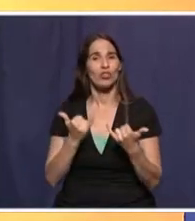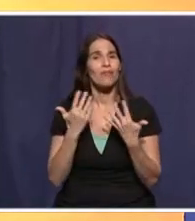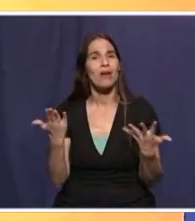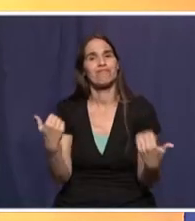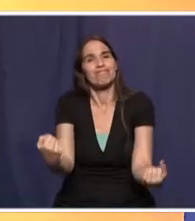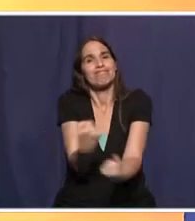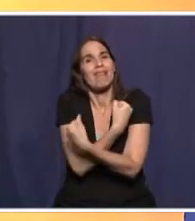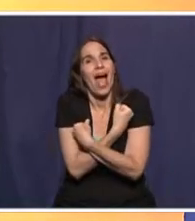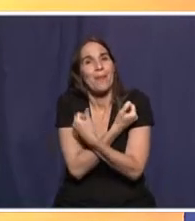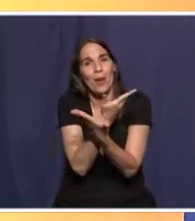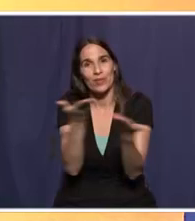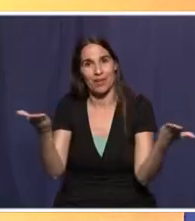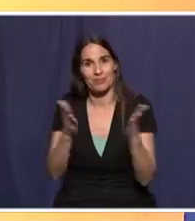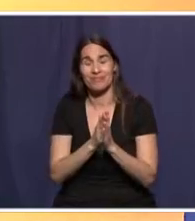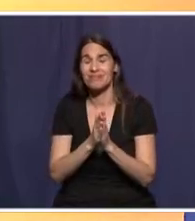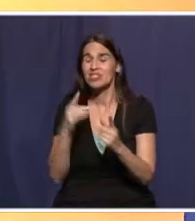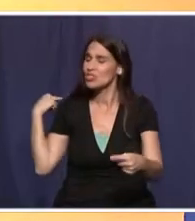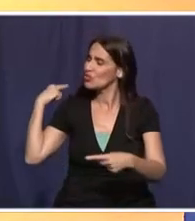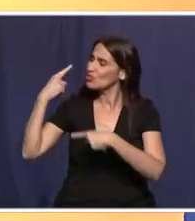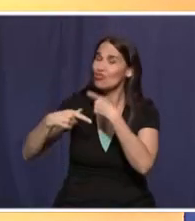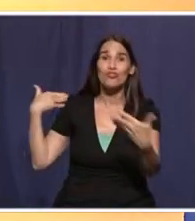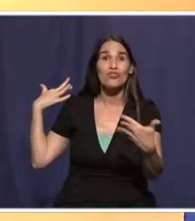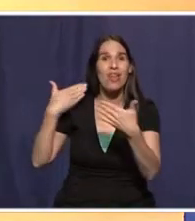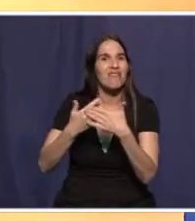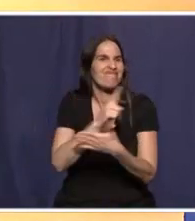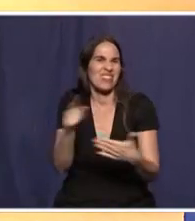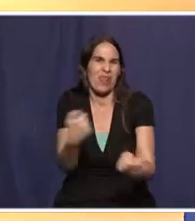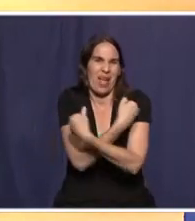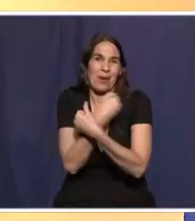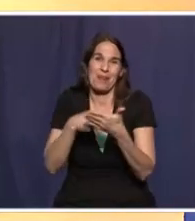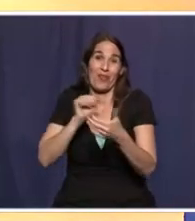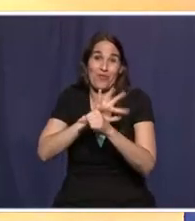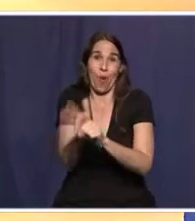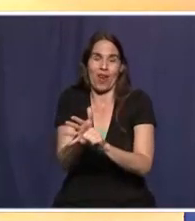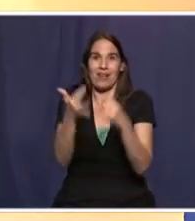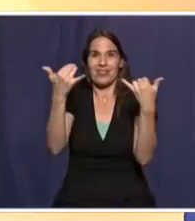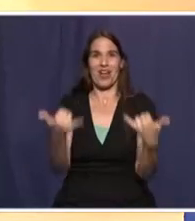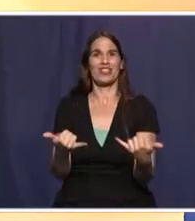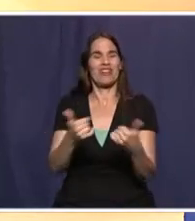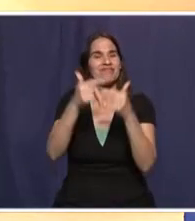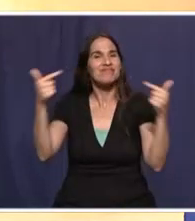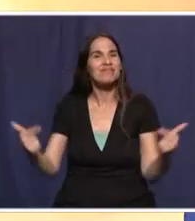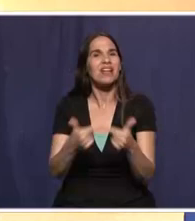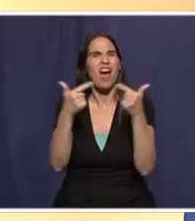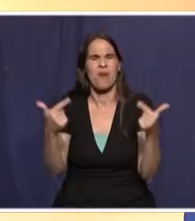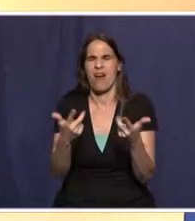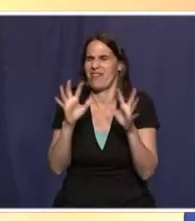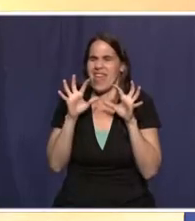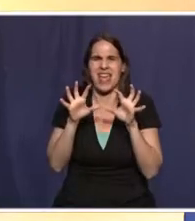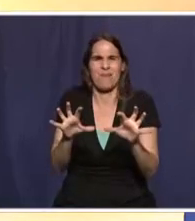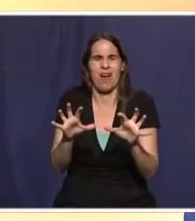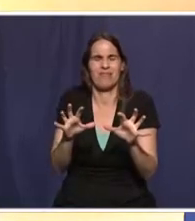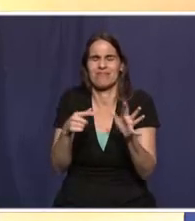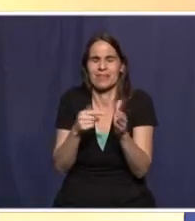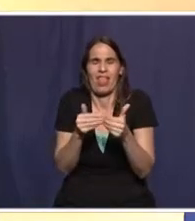לחבק אתכם. שנה שלמה נאסר עלינו להתחבק מטעמי קורונה, והנה עכשיו המלחמה והאימה